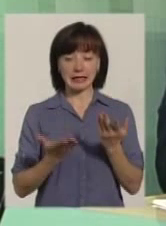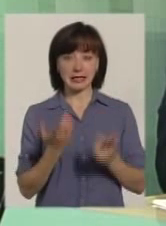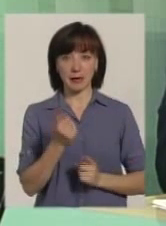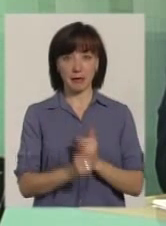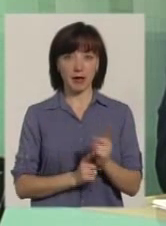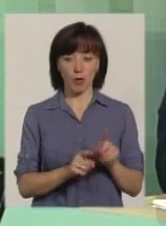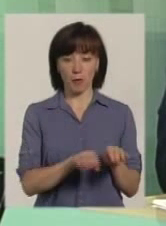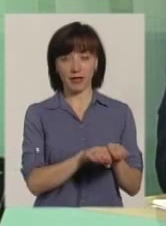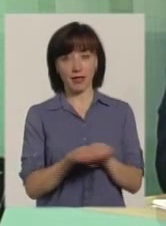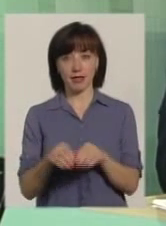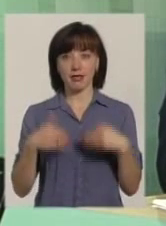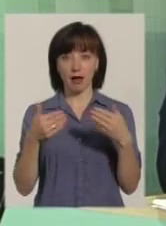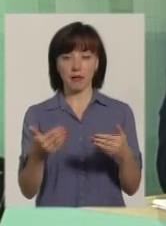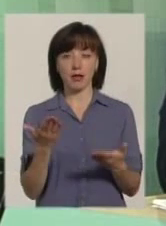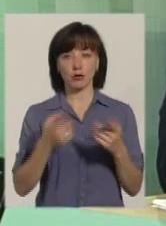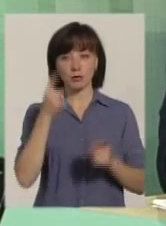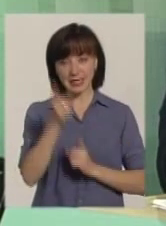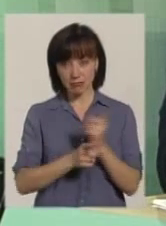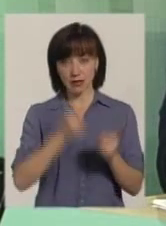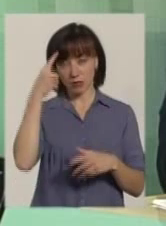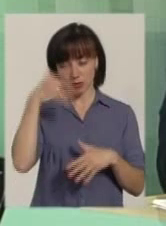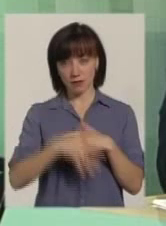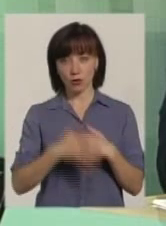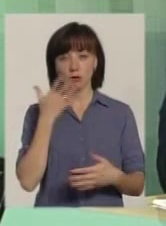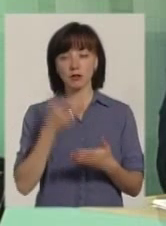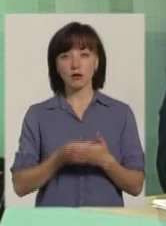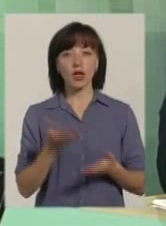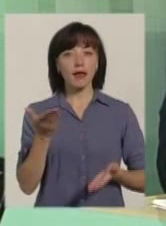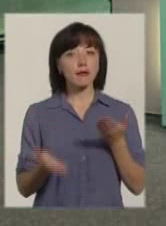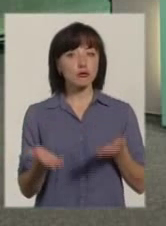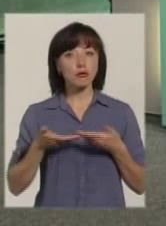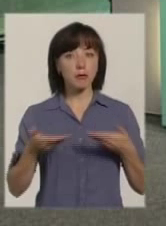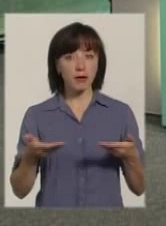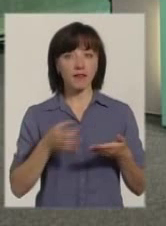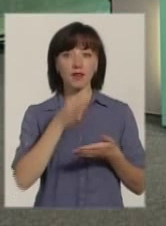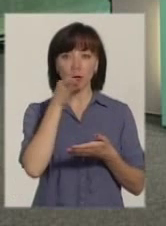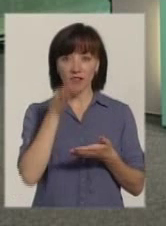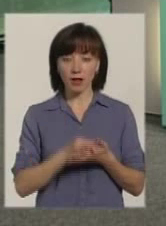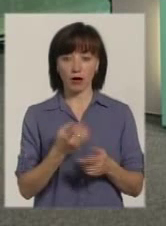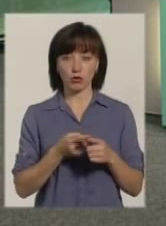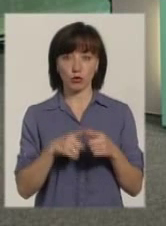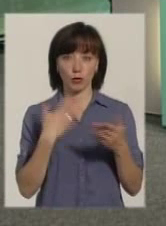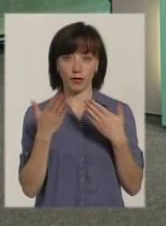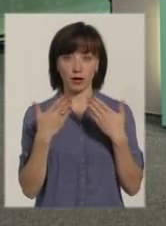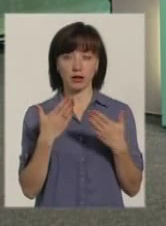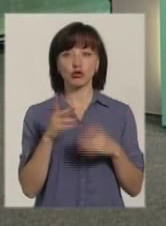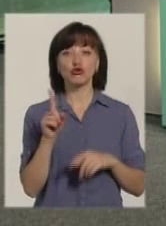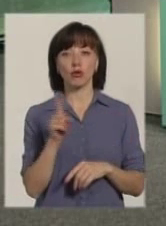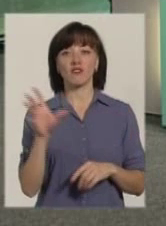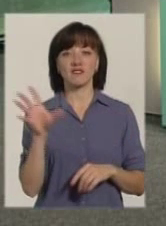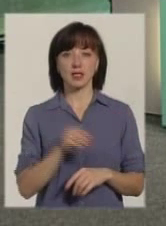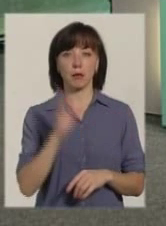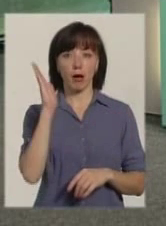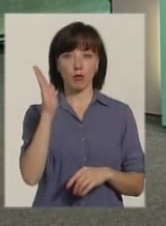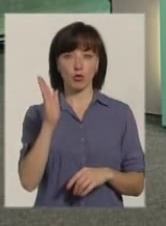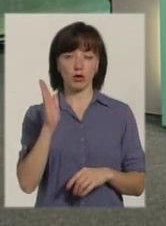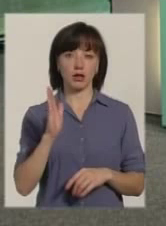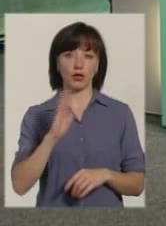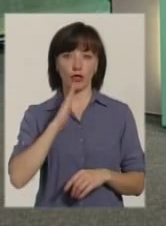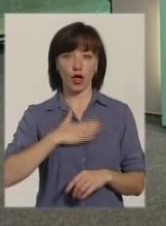змінимо свою свідомість, якщо ми відповідально до цього віднесемось, що все майбутнє